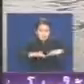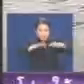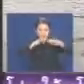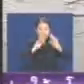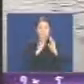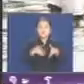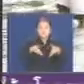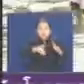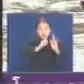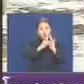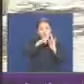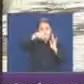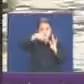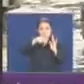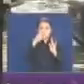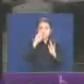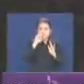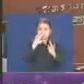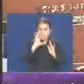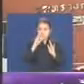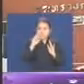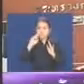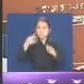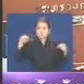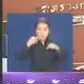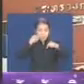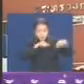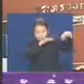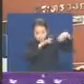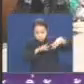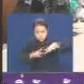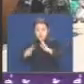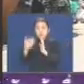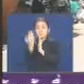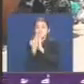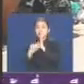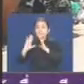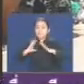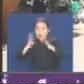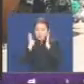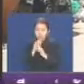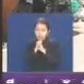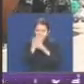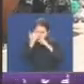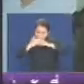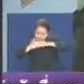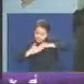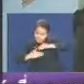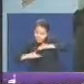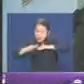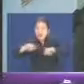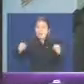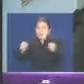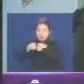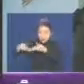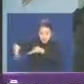า40เซนติเมตรที่กำลังจะไหลเข้าท่วมภายในพื้นที่บ้านบางแคซึ่งเป็นพื้นที่ราบต่ำและติดกับคลองพระยา